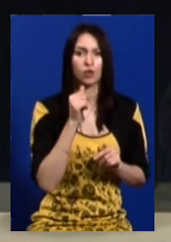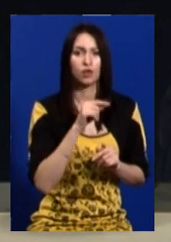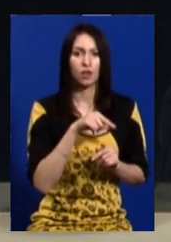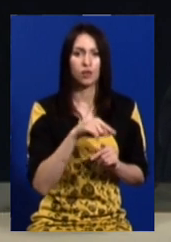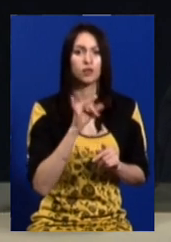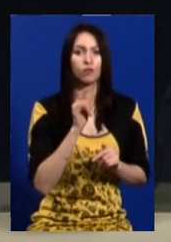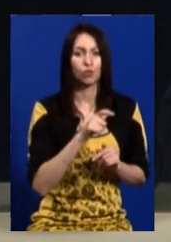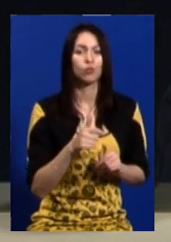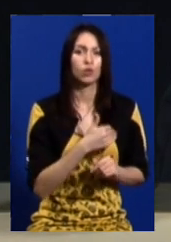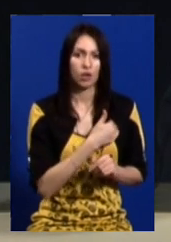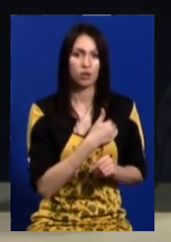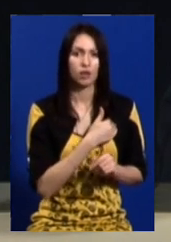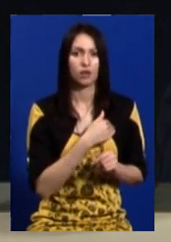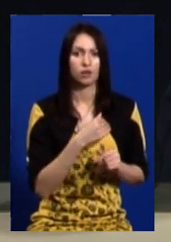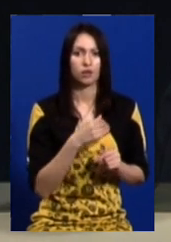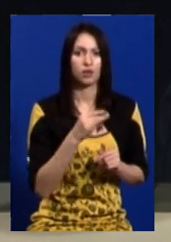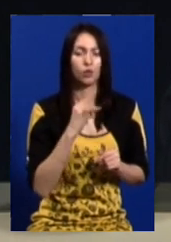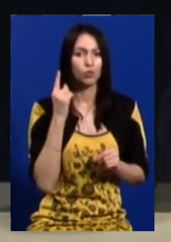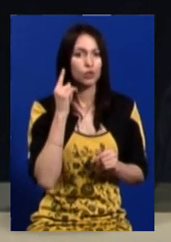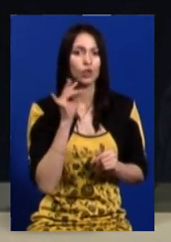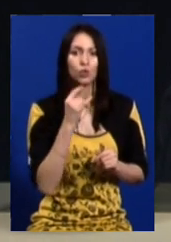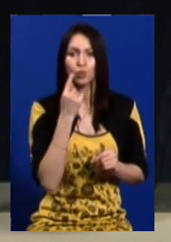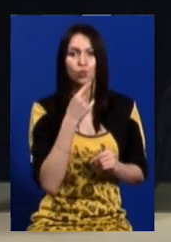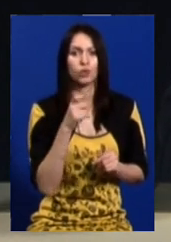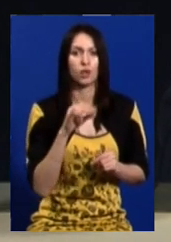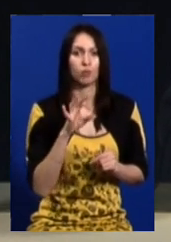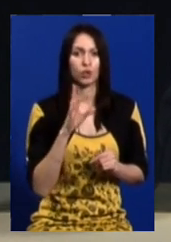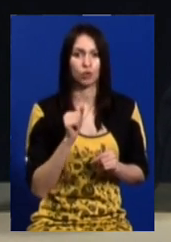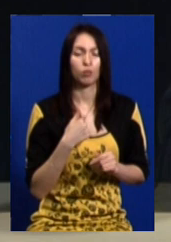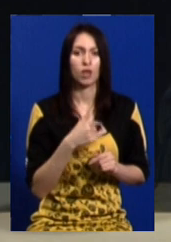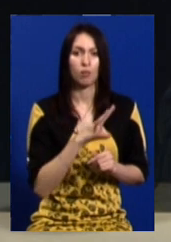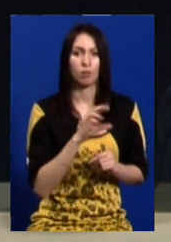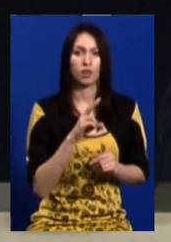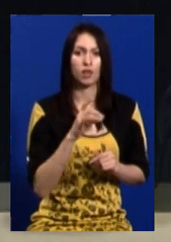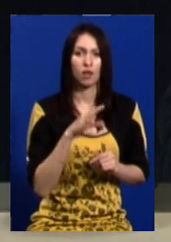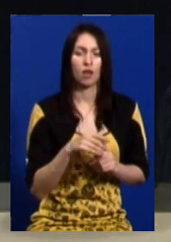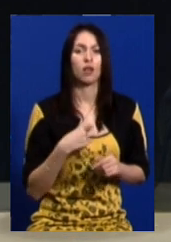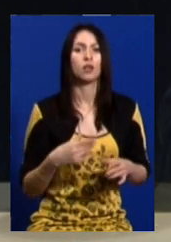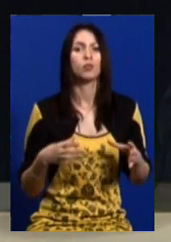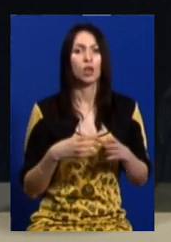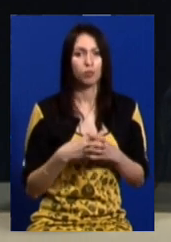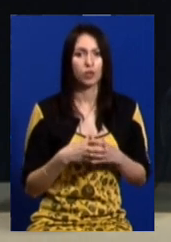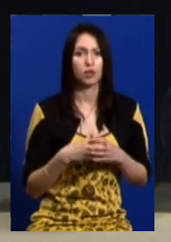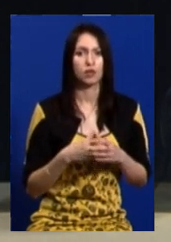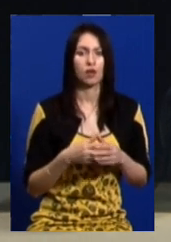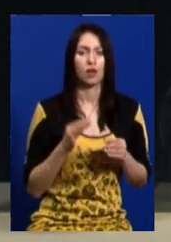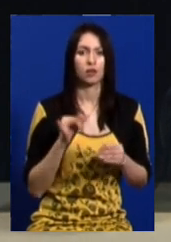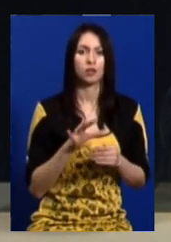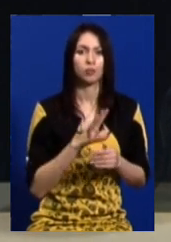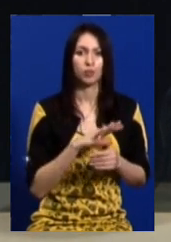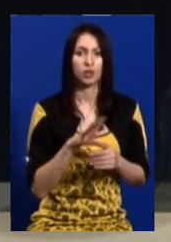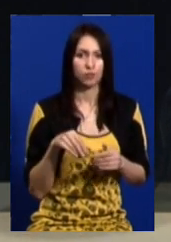І люди хочуть почути з уст єпископа. І тим більше, що я був делегатом і об'єднавчого собору, і інтронізації